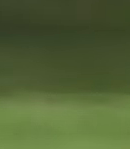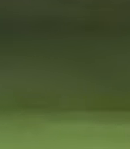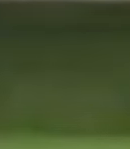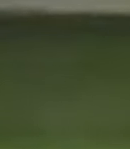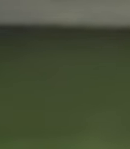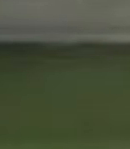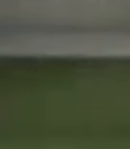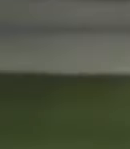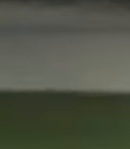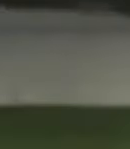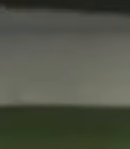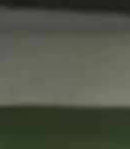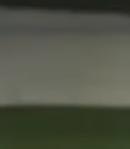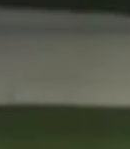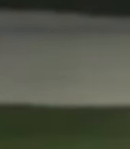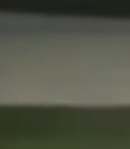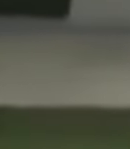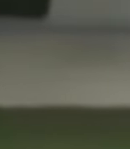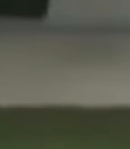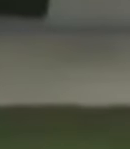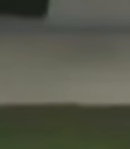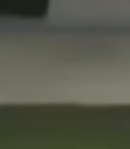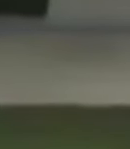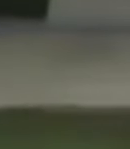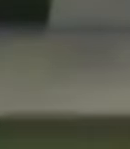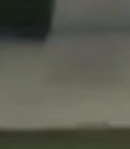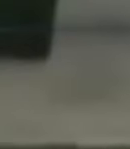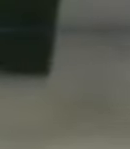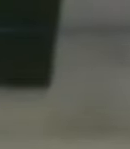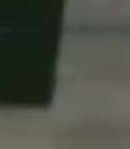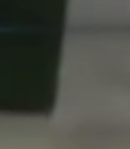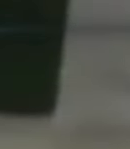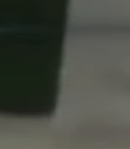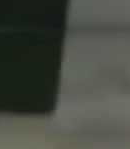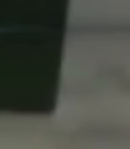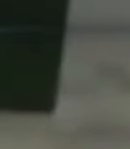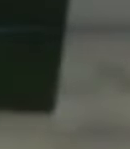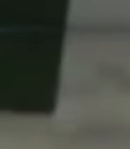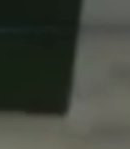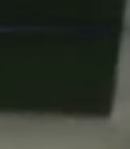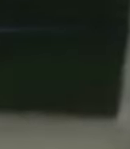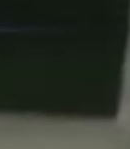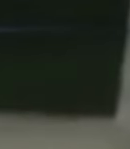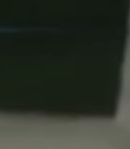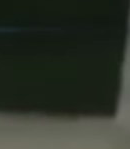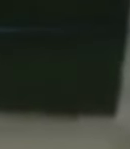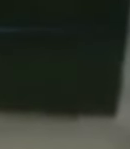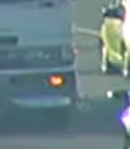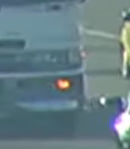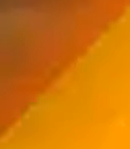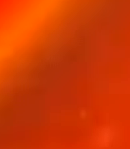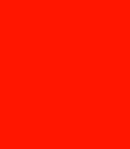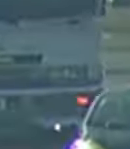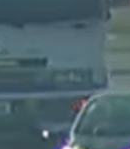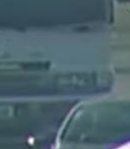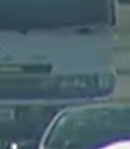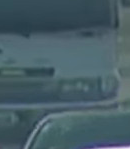dating Negros Oriental Congressman arne tevez mananatili muna sa timor leste matapos arestuhin